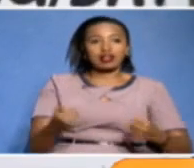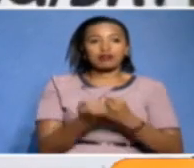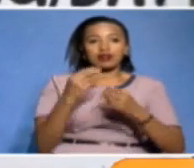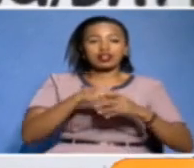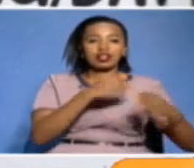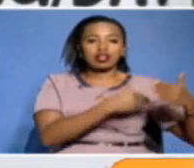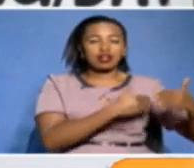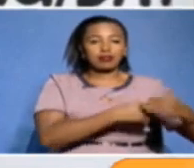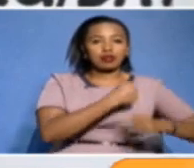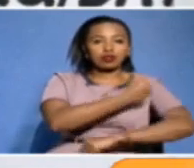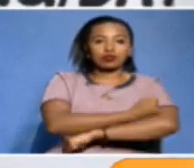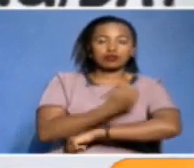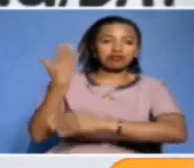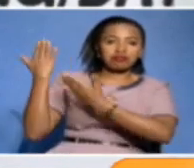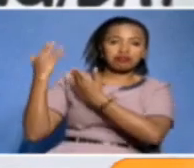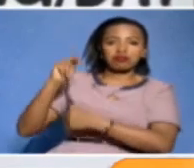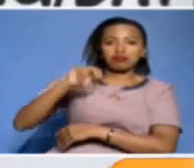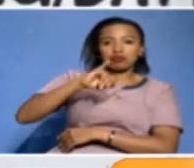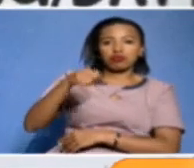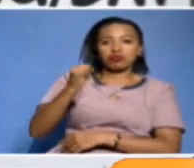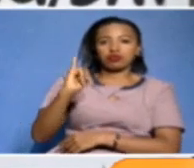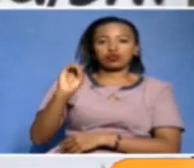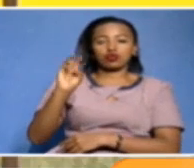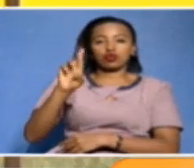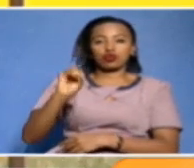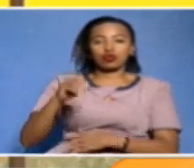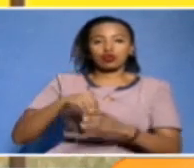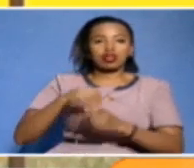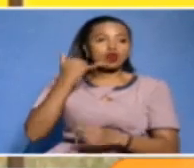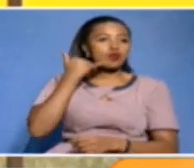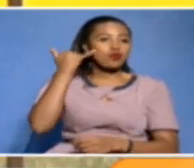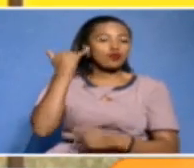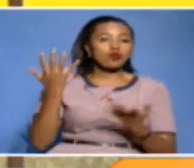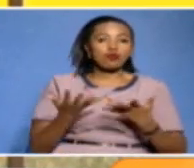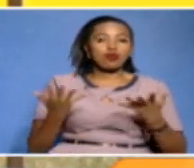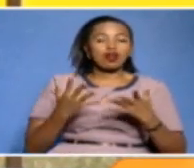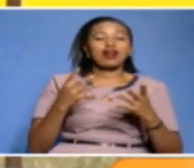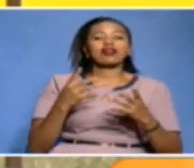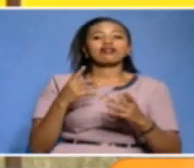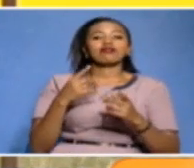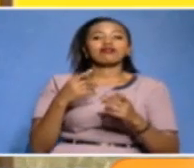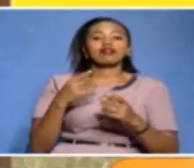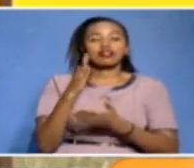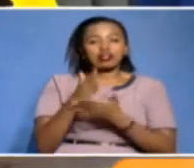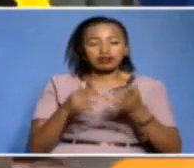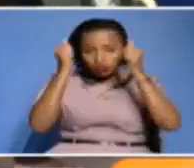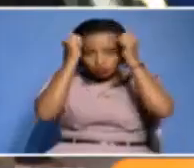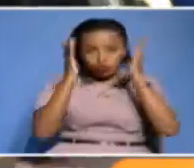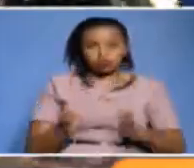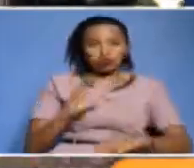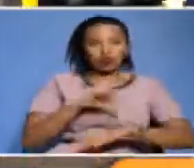Pressures ambayo pia inapatikana mjini Nakuru, ambapo pia wanafunzi kadhaa walijizolea alama zaidi ya 400.